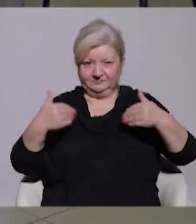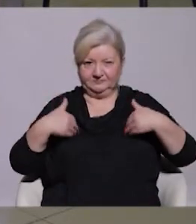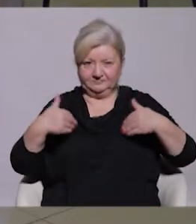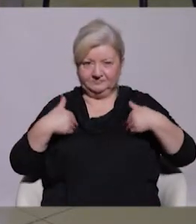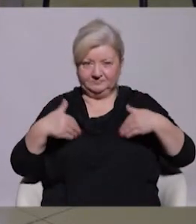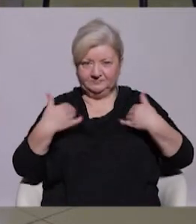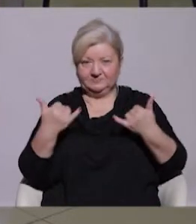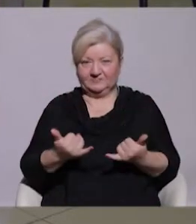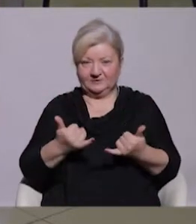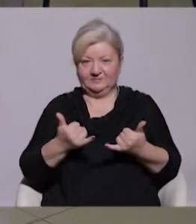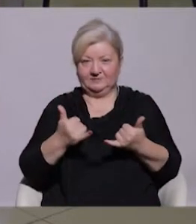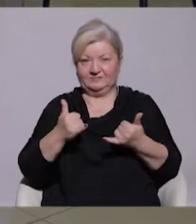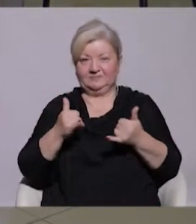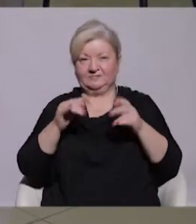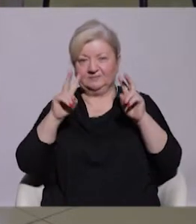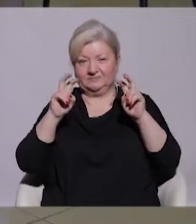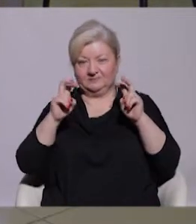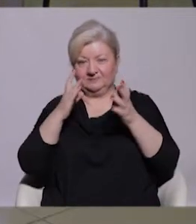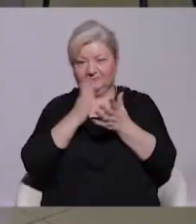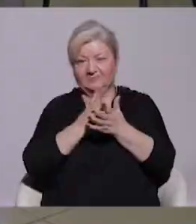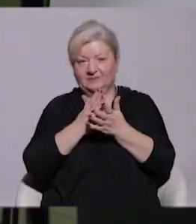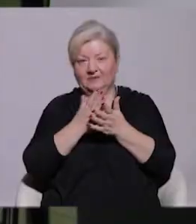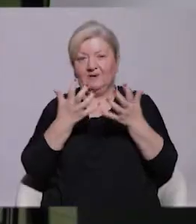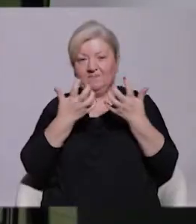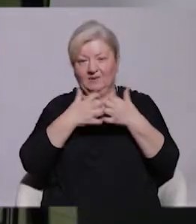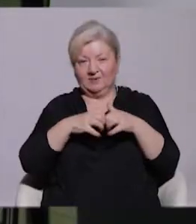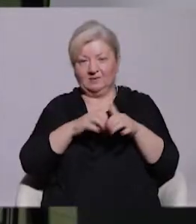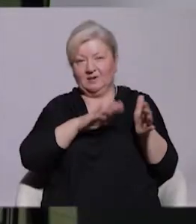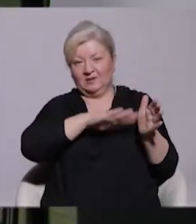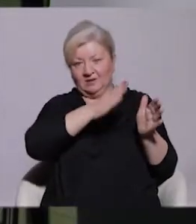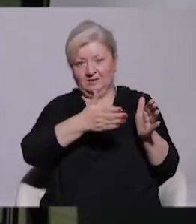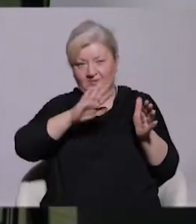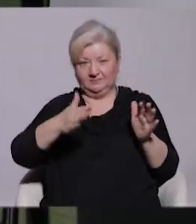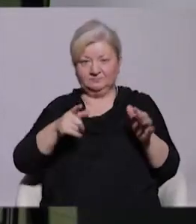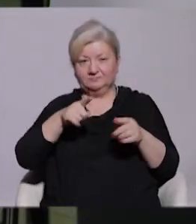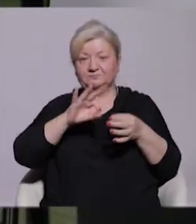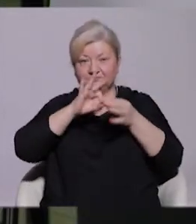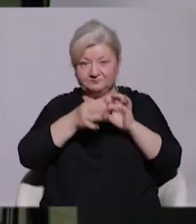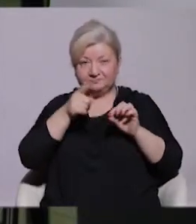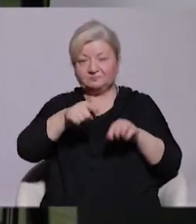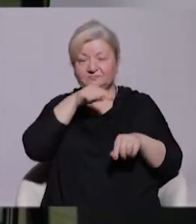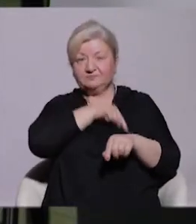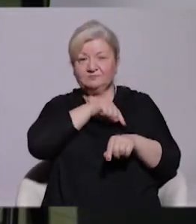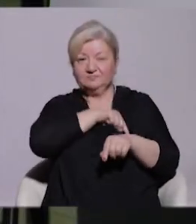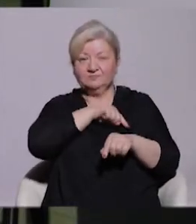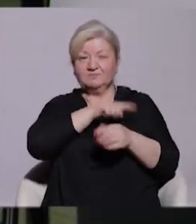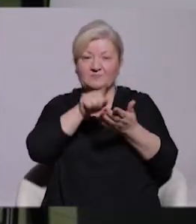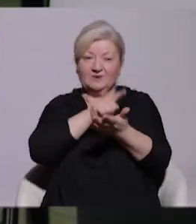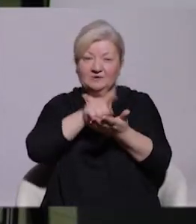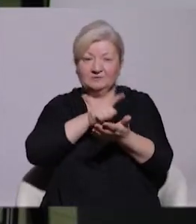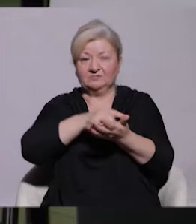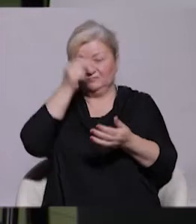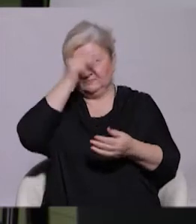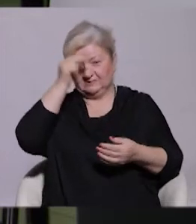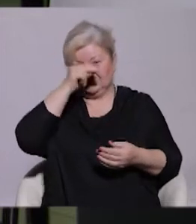მოგესალმებით. დღევანდელი გაკვეთილის თემა მექანიკური ტალღები. კონკრეტულად კი ამ ტალღების თვისებებს და პარამეტრებს